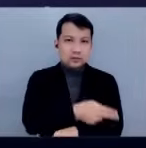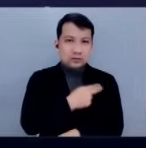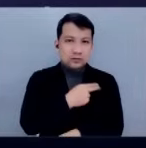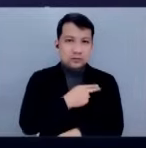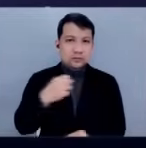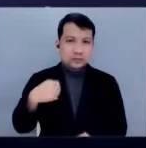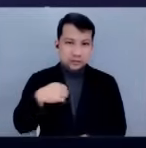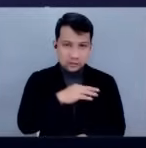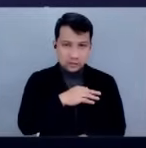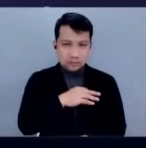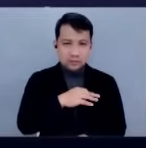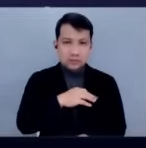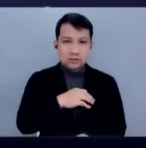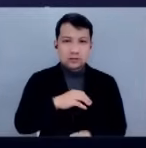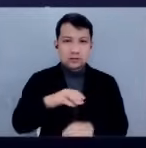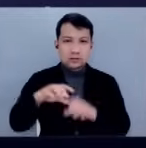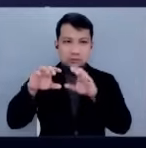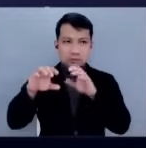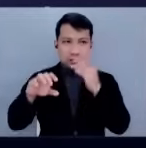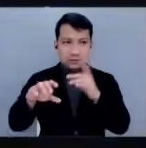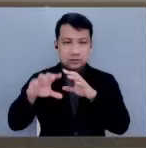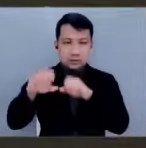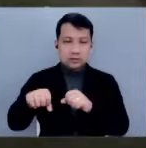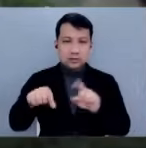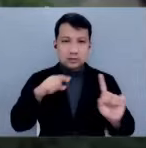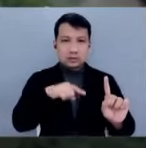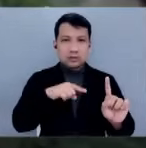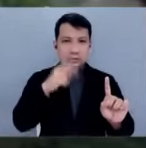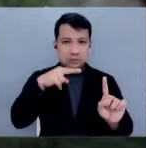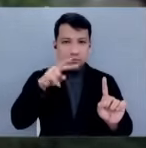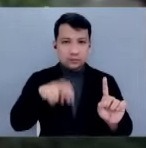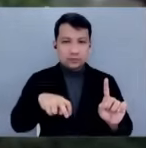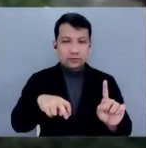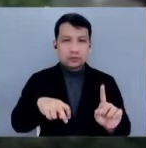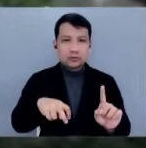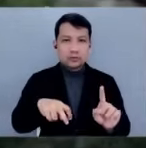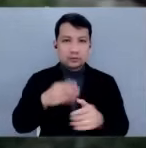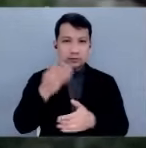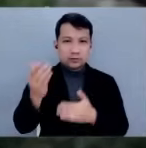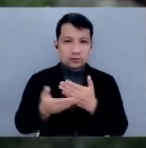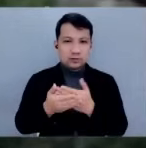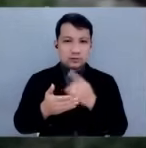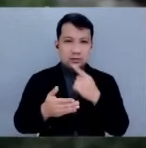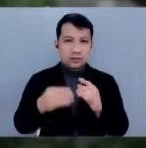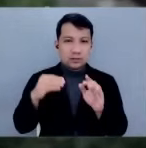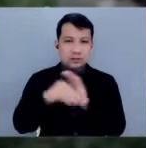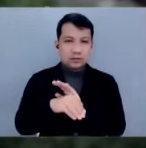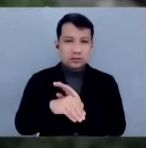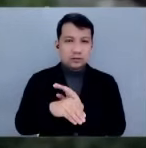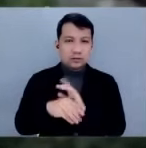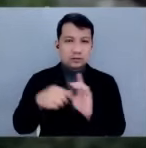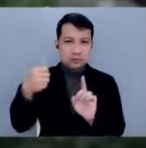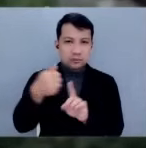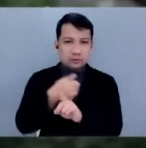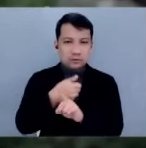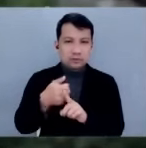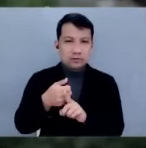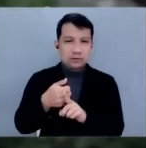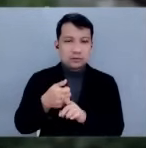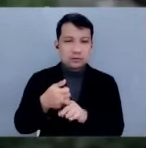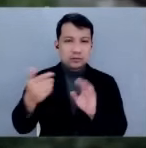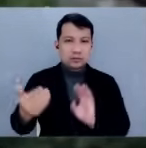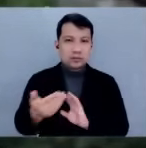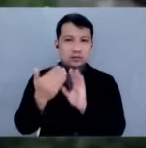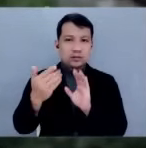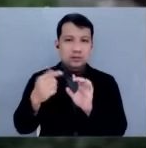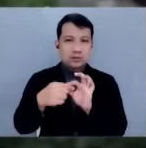Pero natuntun siya matapos ituro ng mga testigo. Sinampahan siya ng reklamong murder at assault. Nakatakdang humarap ang suspect sa